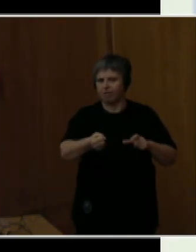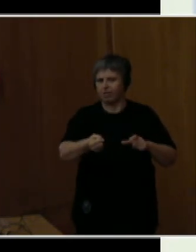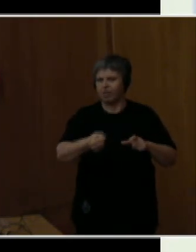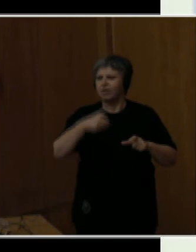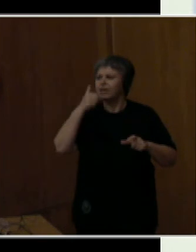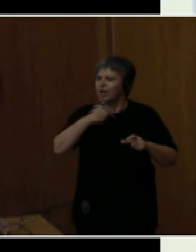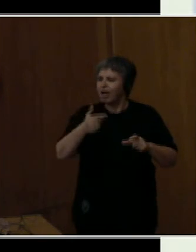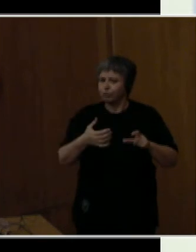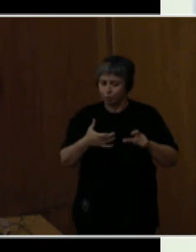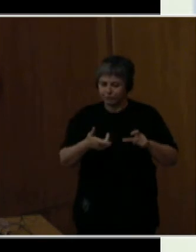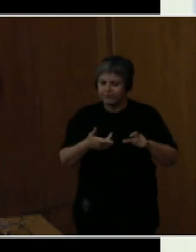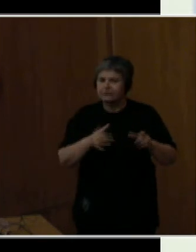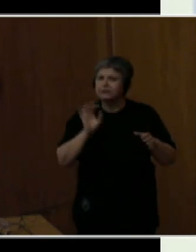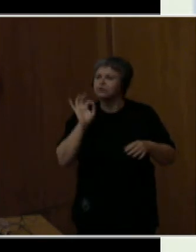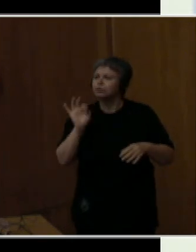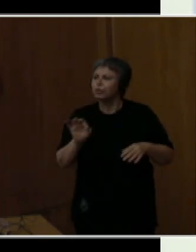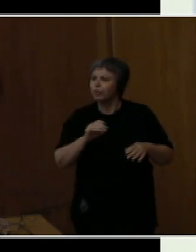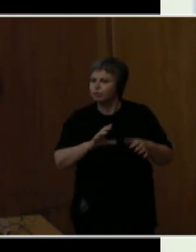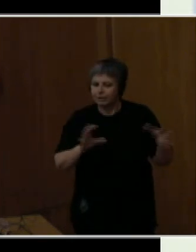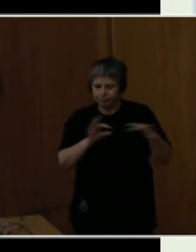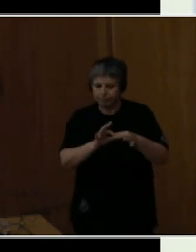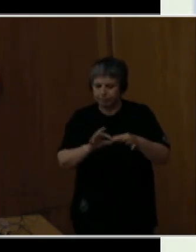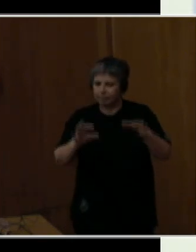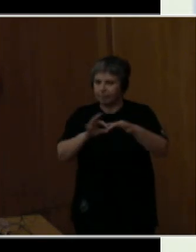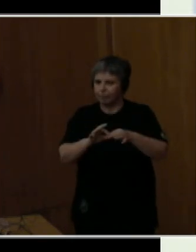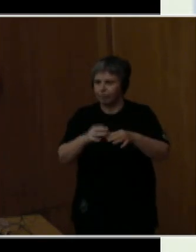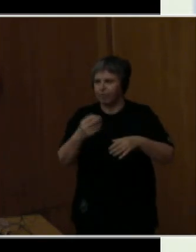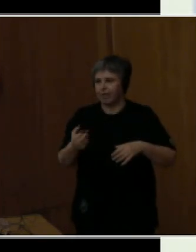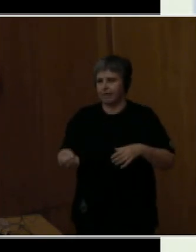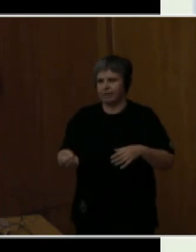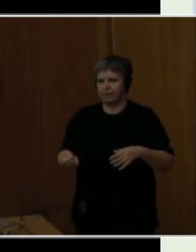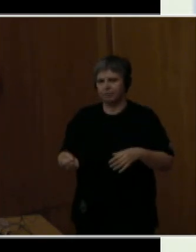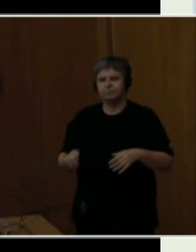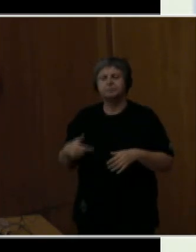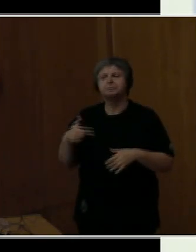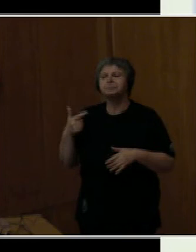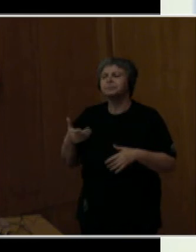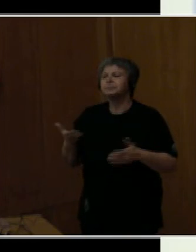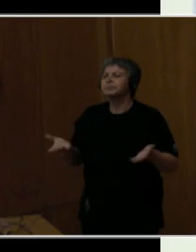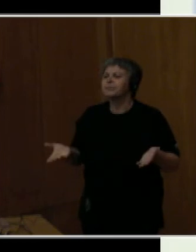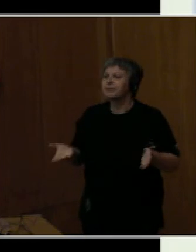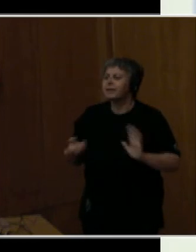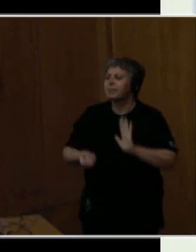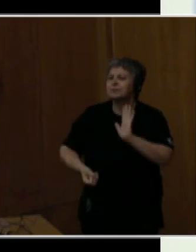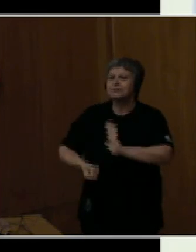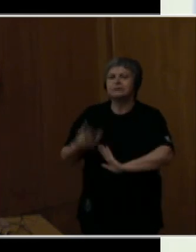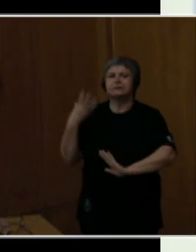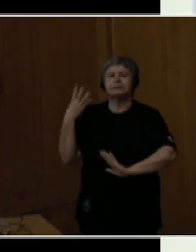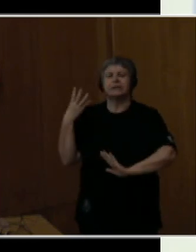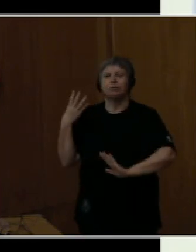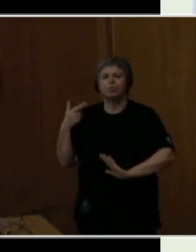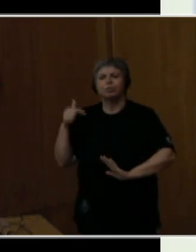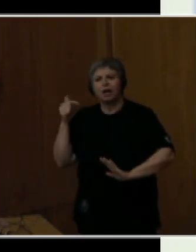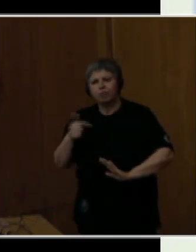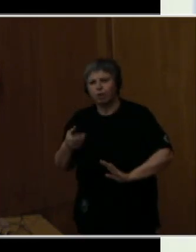όλα αυτά πρακτικά είναι αυτά για τα οποία λέμε είναι οι τεχνολογίες VDSL,